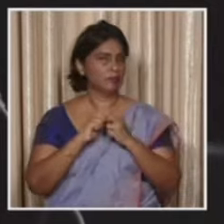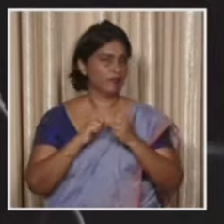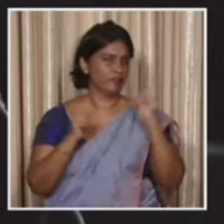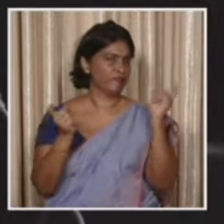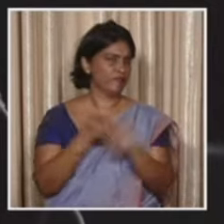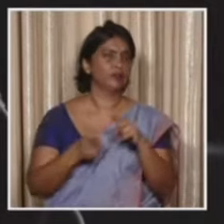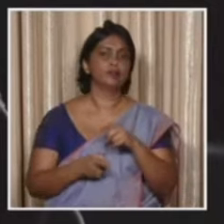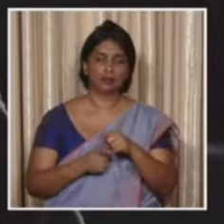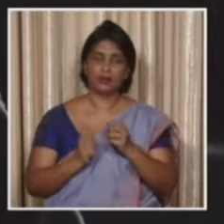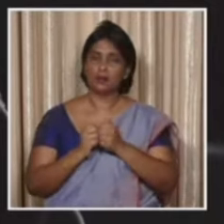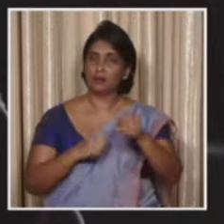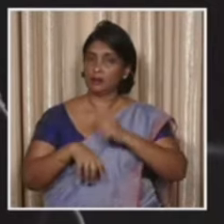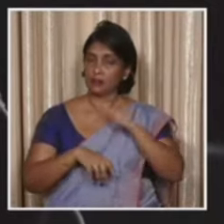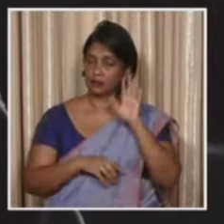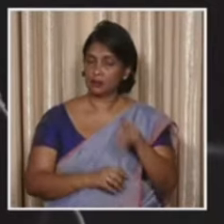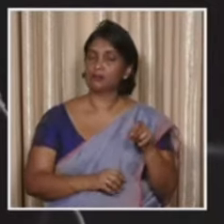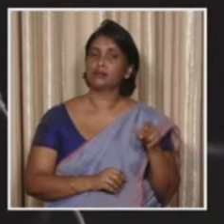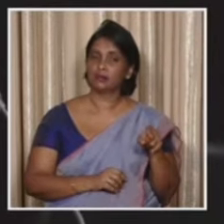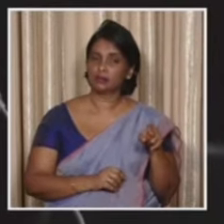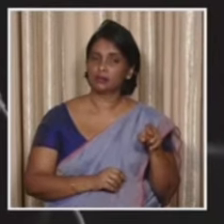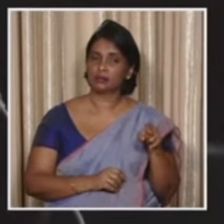கட்டுமக் ஹட்டகத்த வெளி